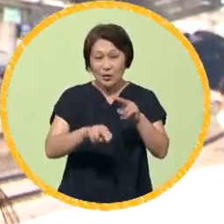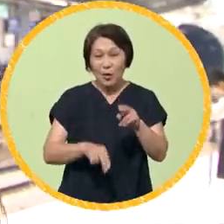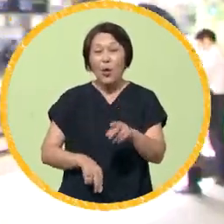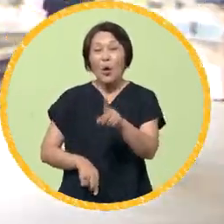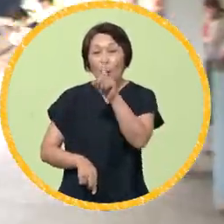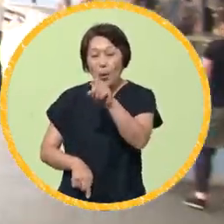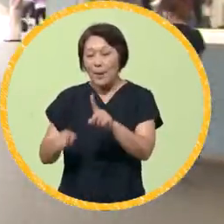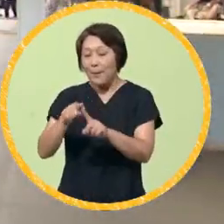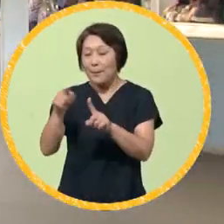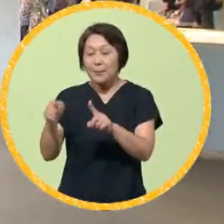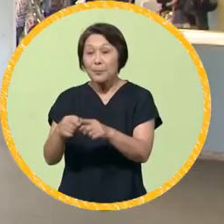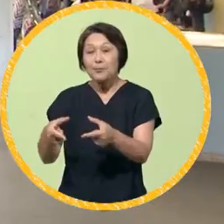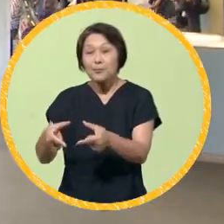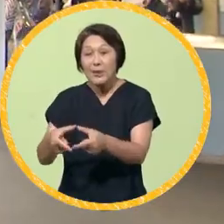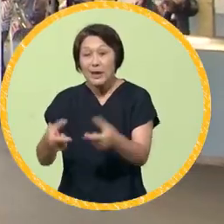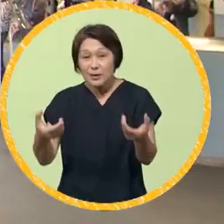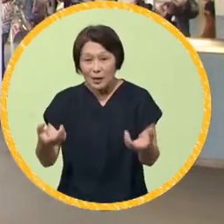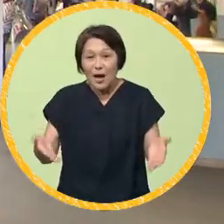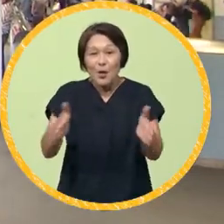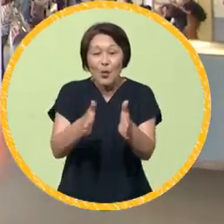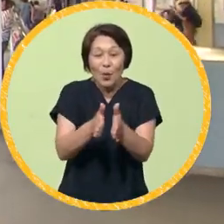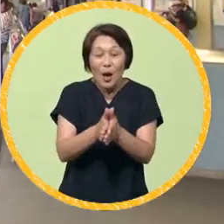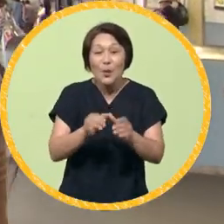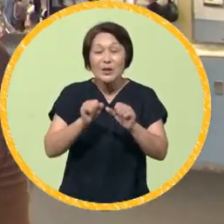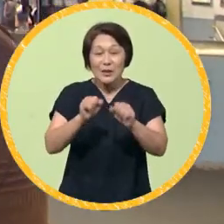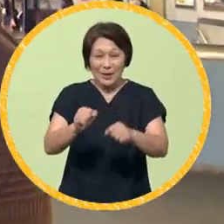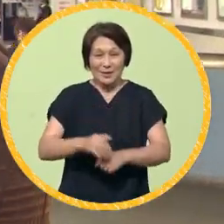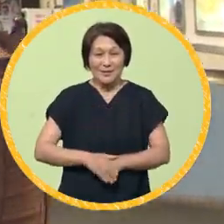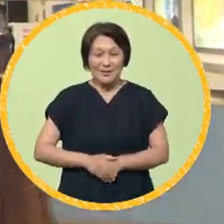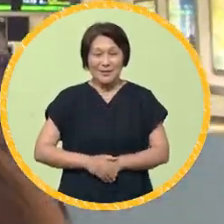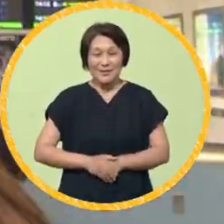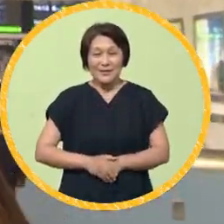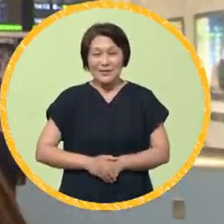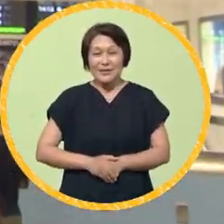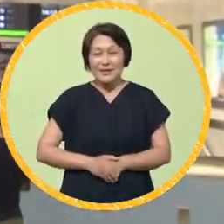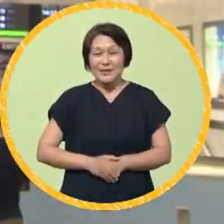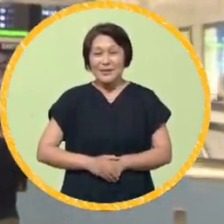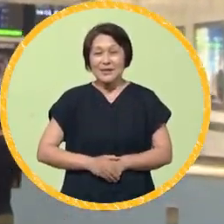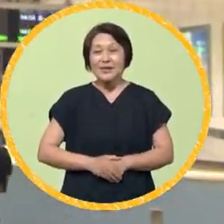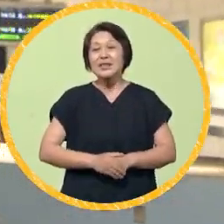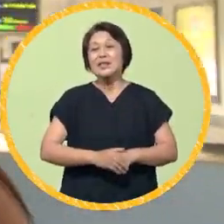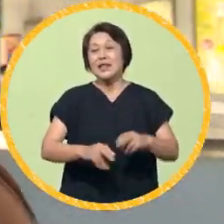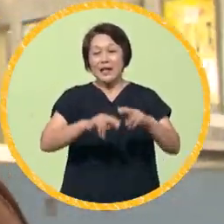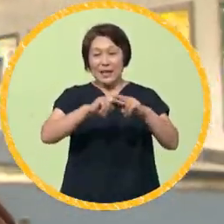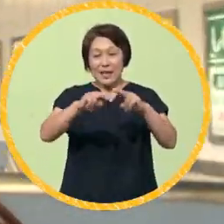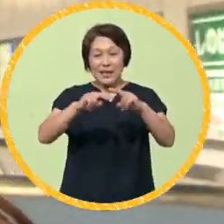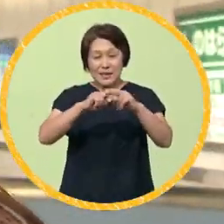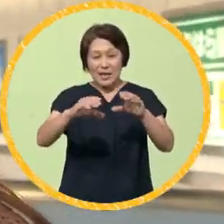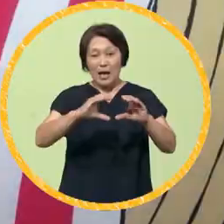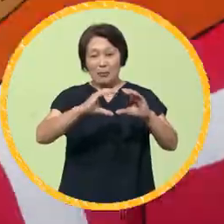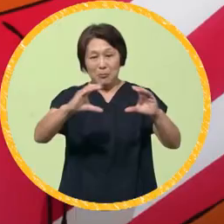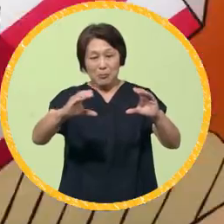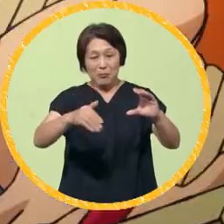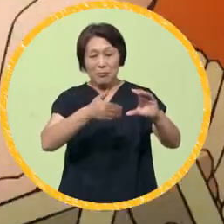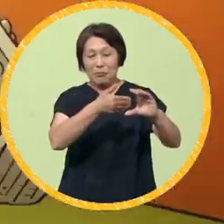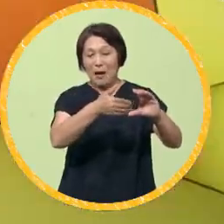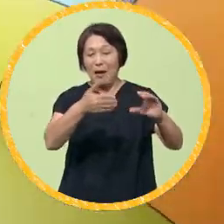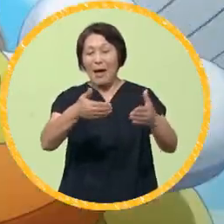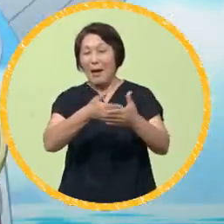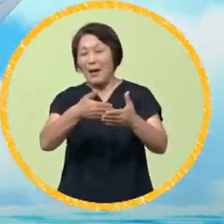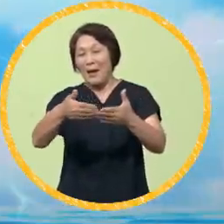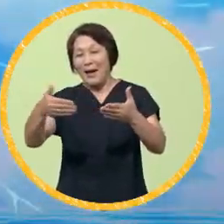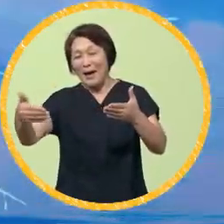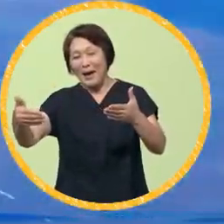がコラボするんですよ。ということでラッピングされた電車がもうすぐで来るそうなんですよ。 見えた